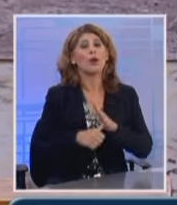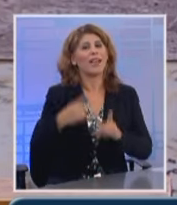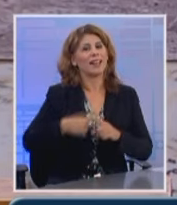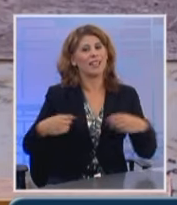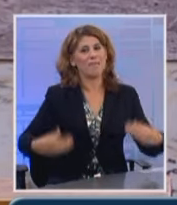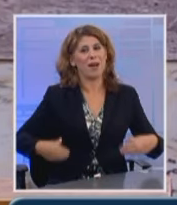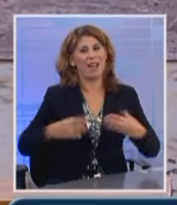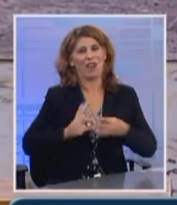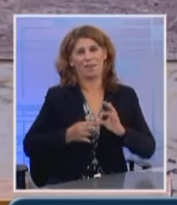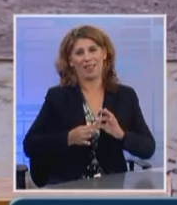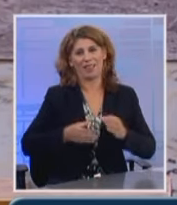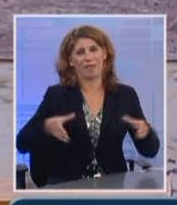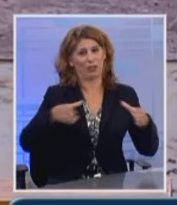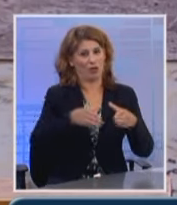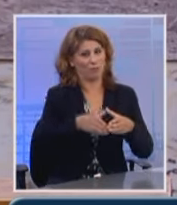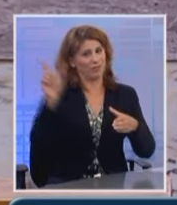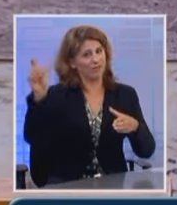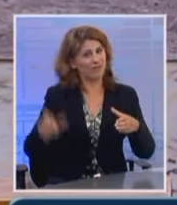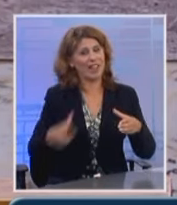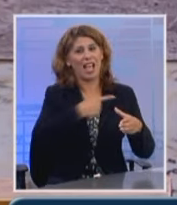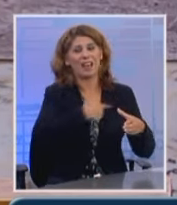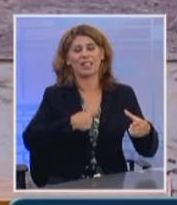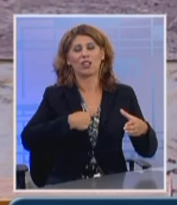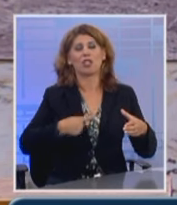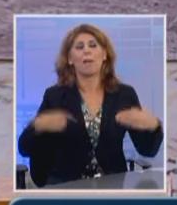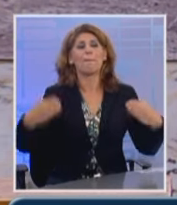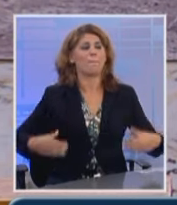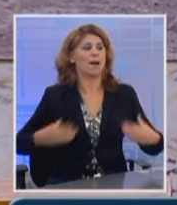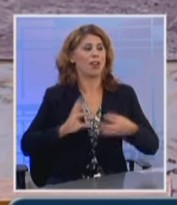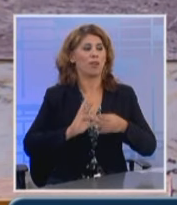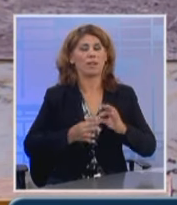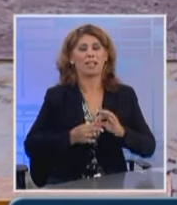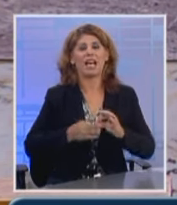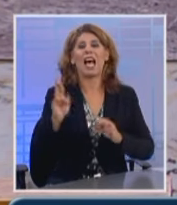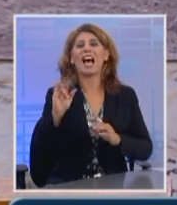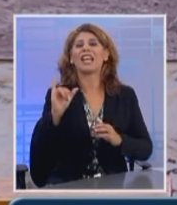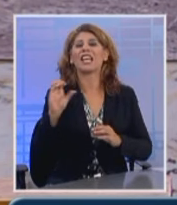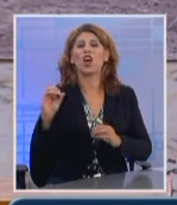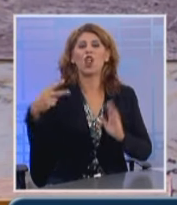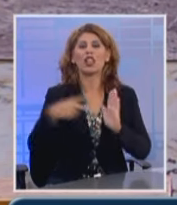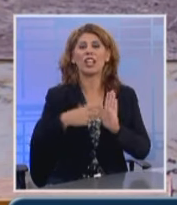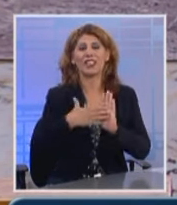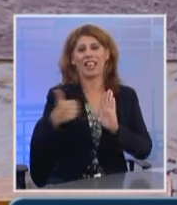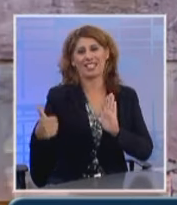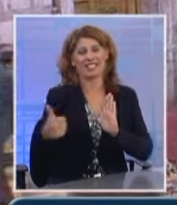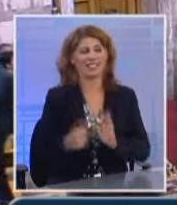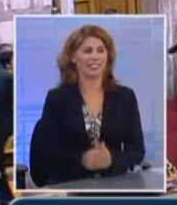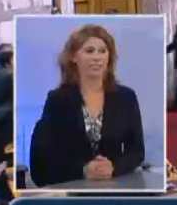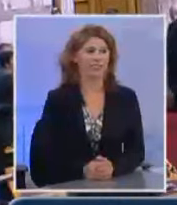Παραολυμπιακής Επιτροπής και αρχηγός της Ελληνικής Παραολυμπιακής Αποστολής Ρίο 2016. Κύριε Φουντουλάκη.